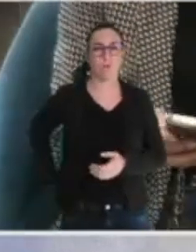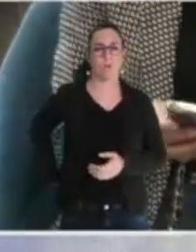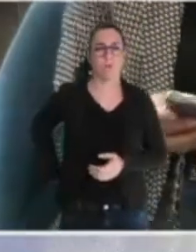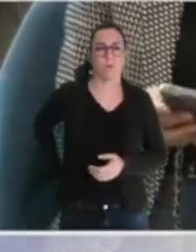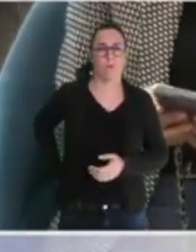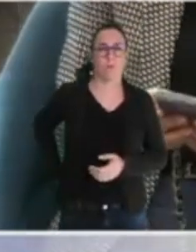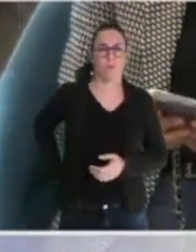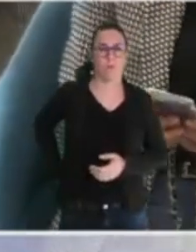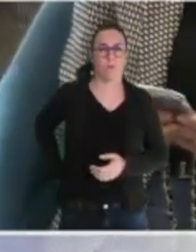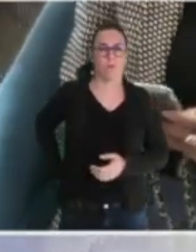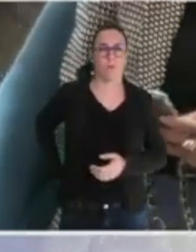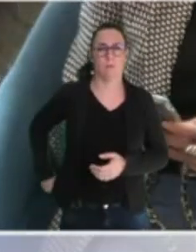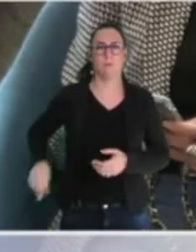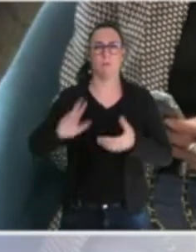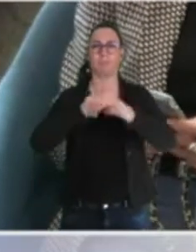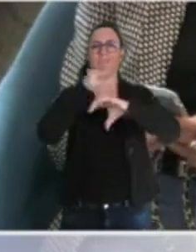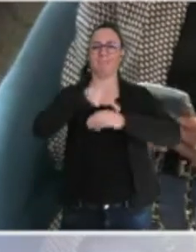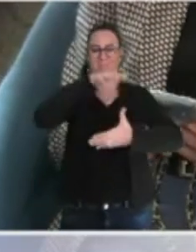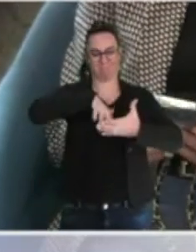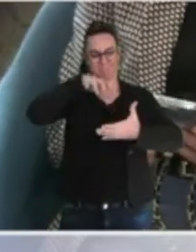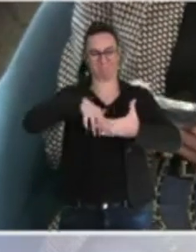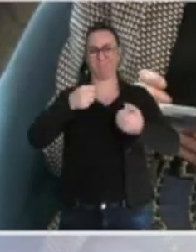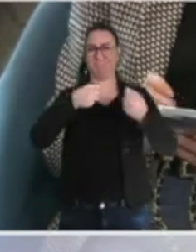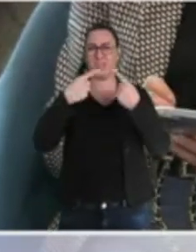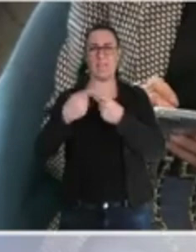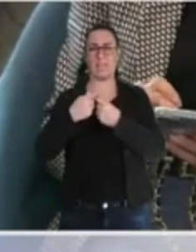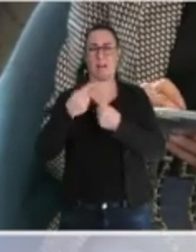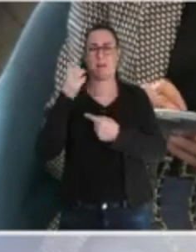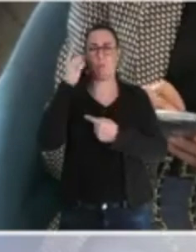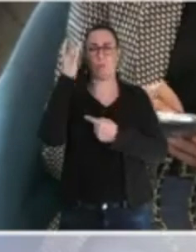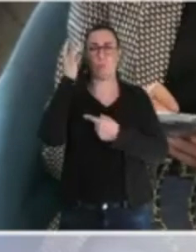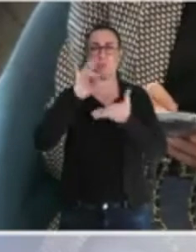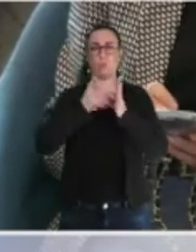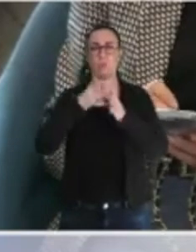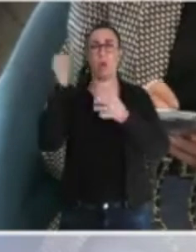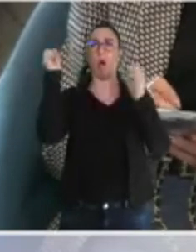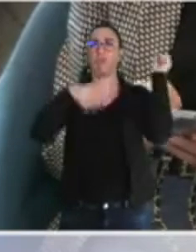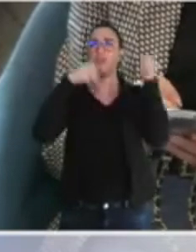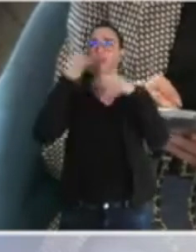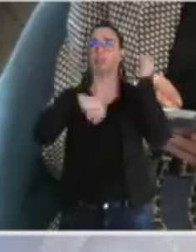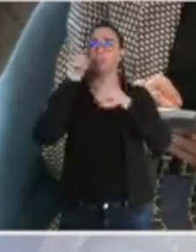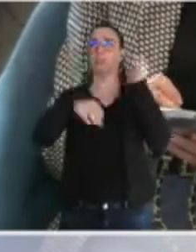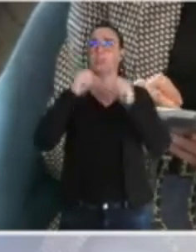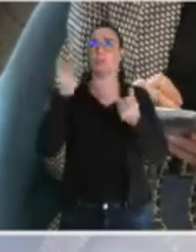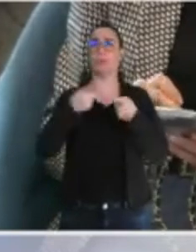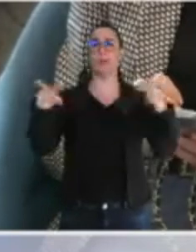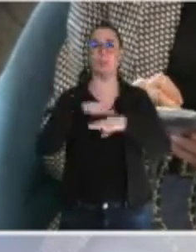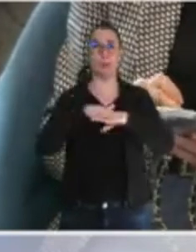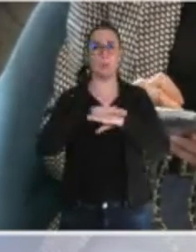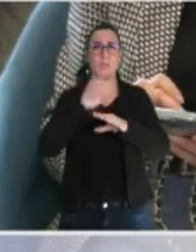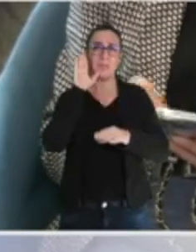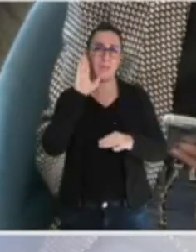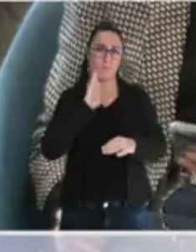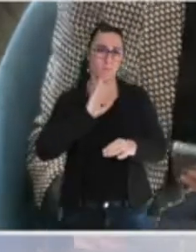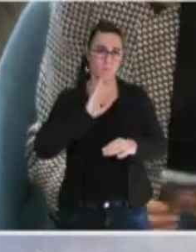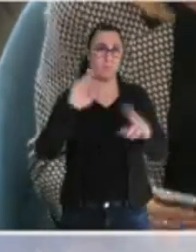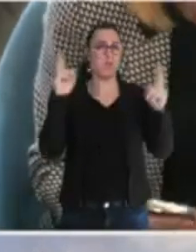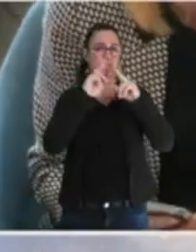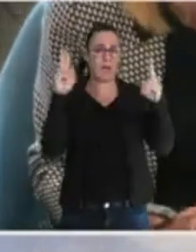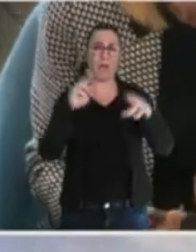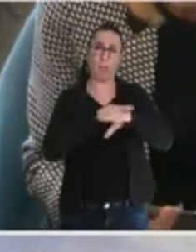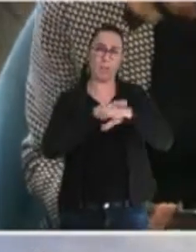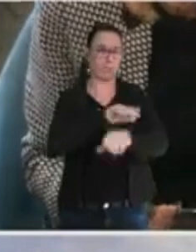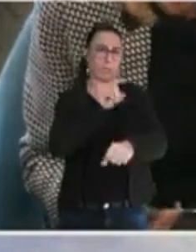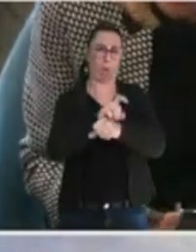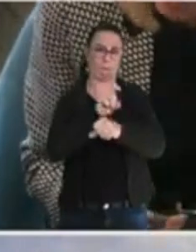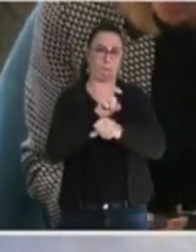rapport développement durable un véritable catalogue fourre-tout de l'ensemble des politiques publiques que vous menez, permettez-moi de faire une critique globale de cette politique